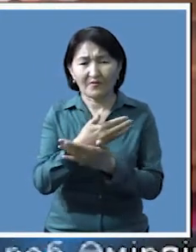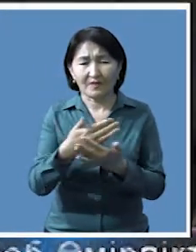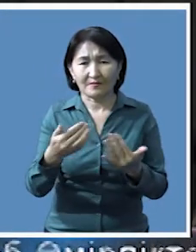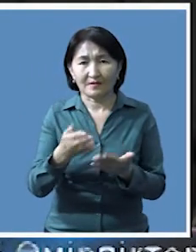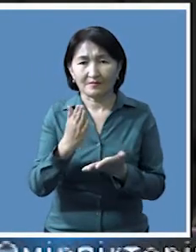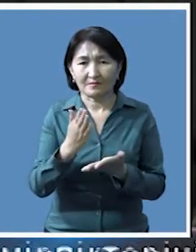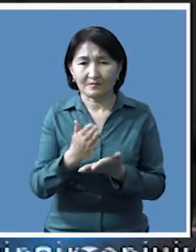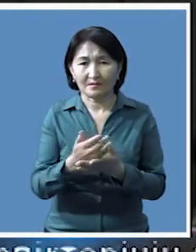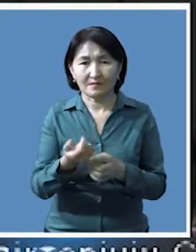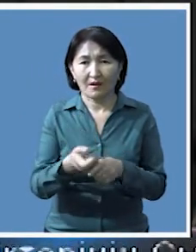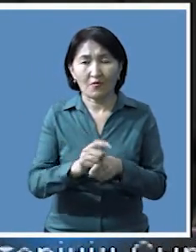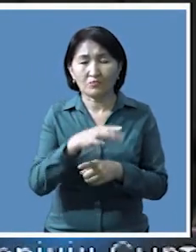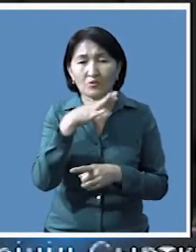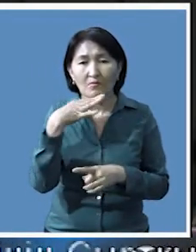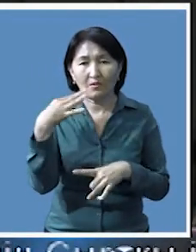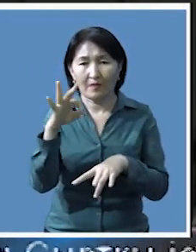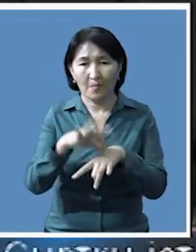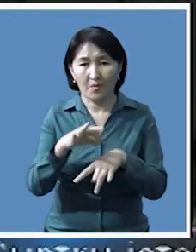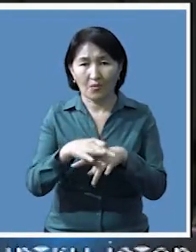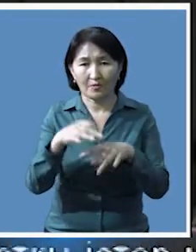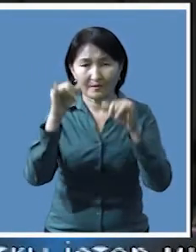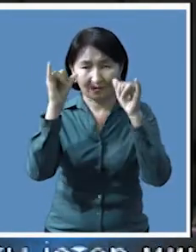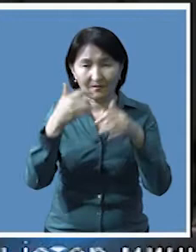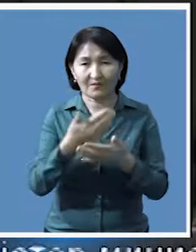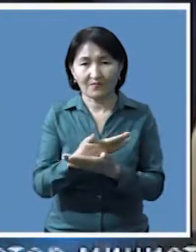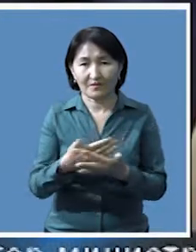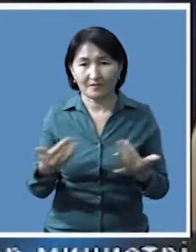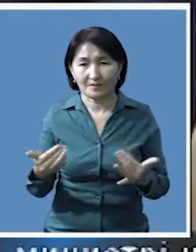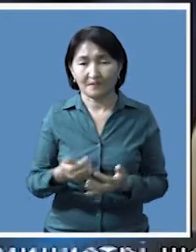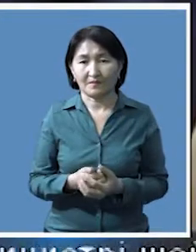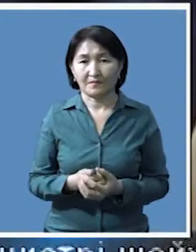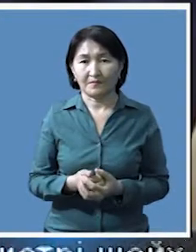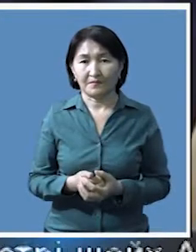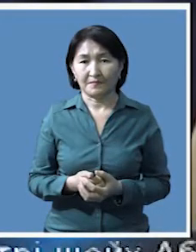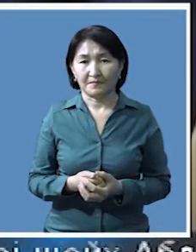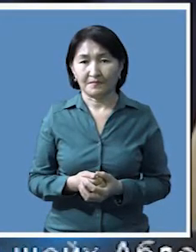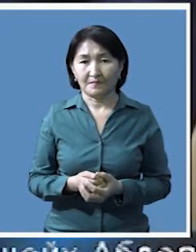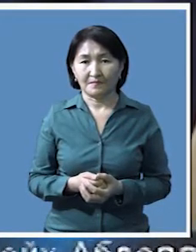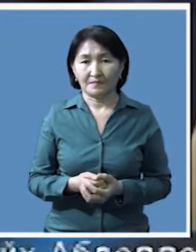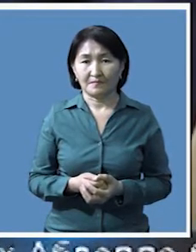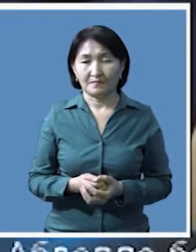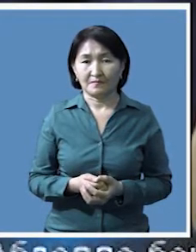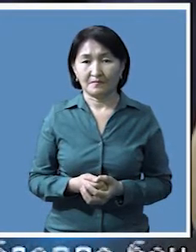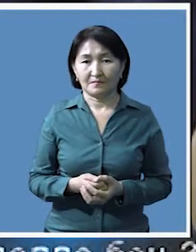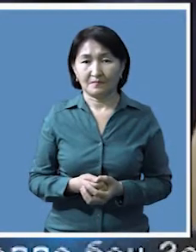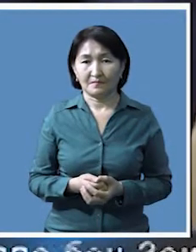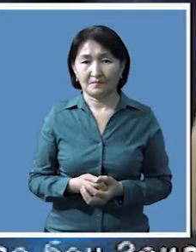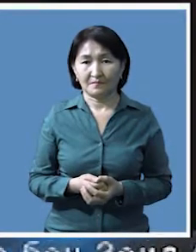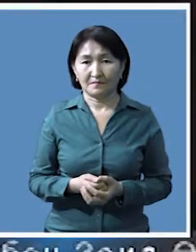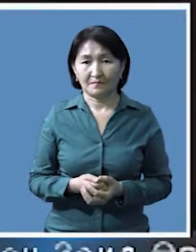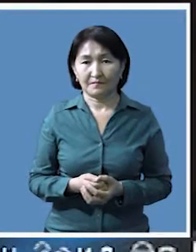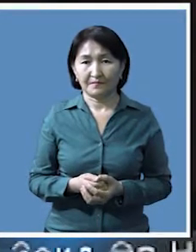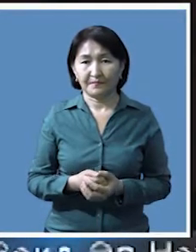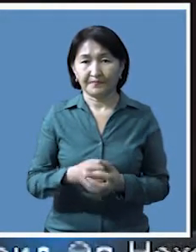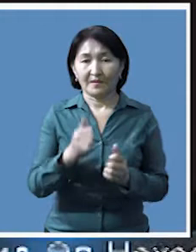сарып ауруының белгілері анықталған. Бұдан бөлек Талас ауданында 7 сібір жарасының ошағы тіркелген. Сонда көршілес Қырғызстанда індеттің 2